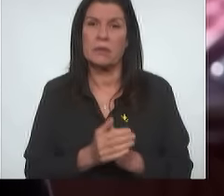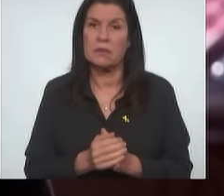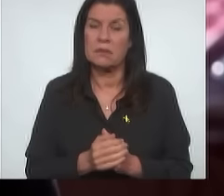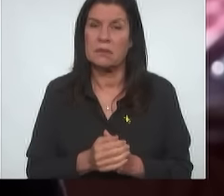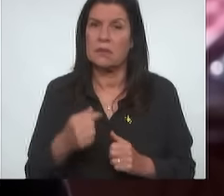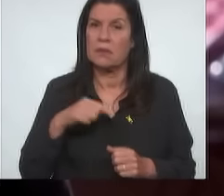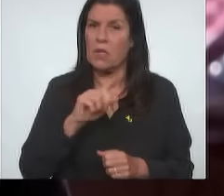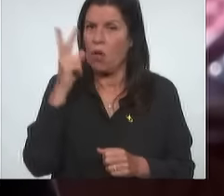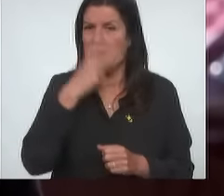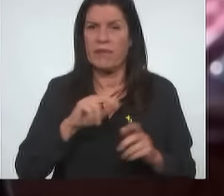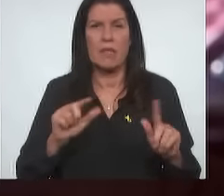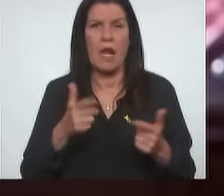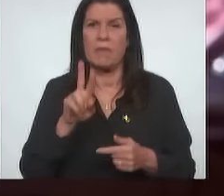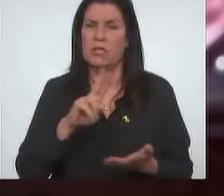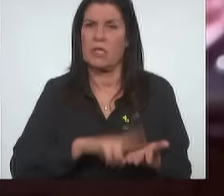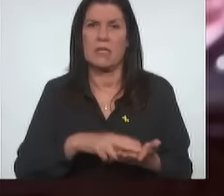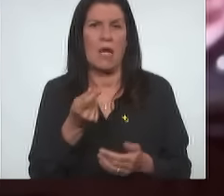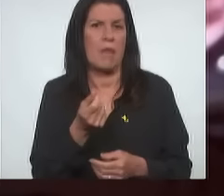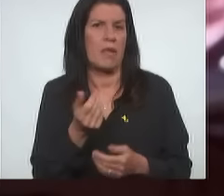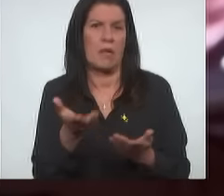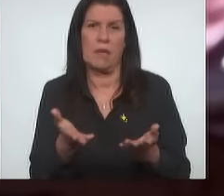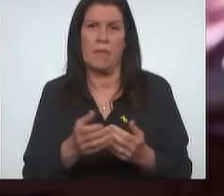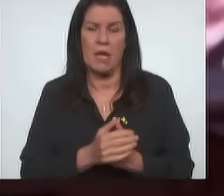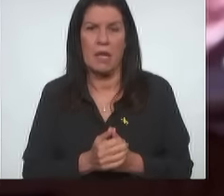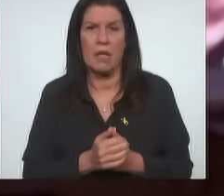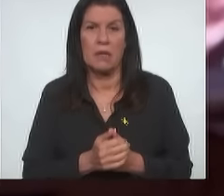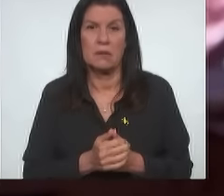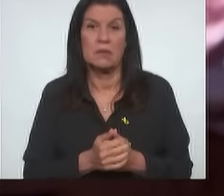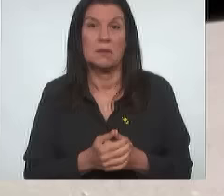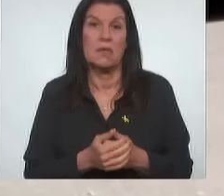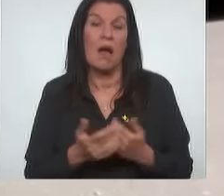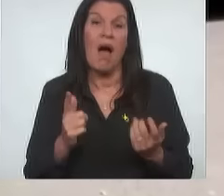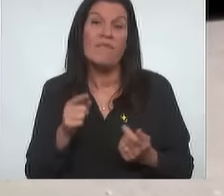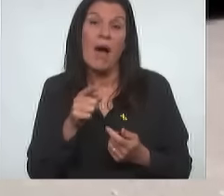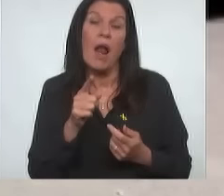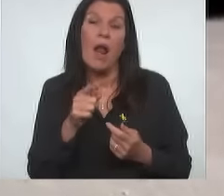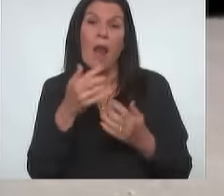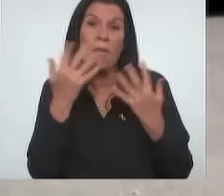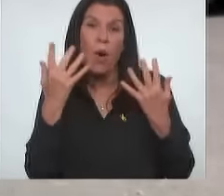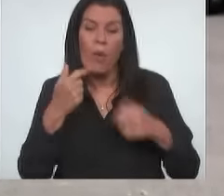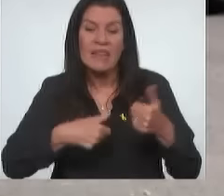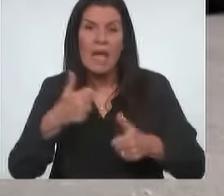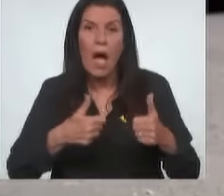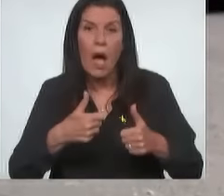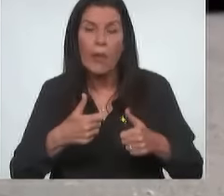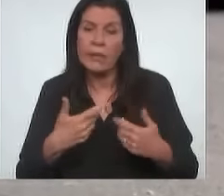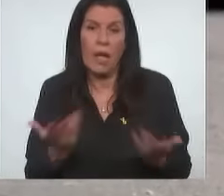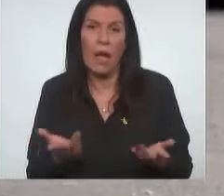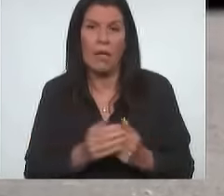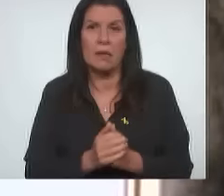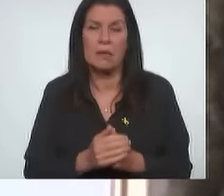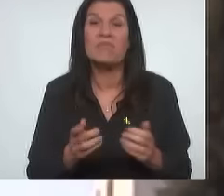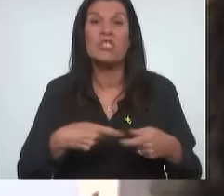למחירים כאלה. אבל כשאתה עושה סקר שוק זה די ברור שתחרות אין. כן, במקרה של טסלה, שוק הביטוחים נשלט